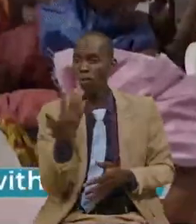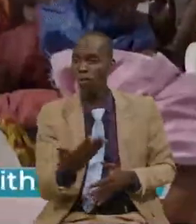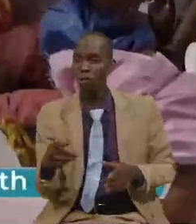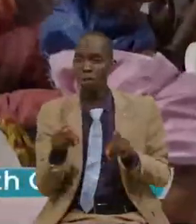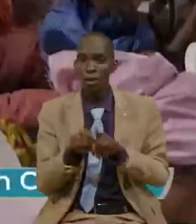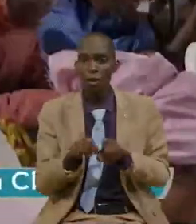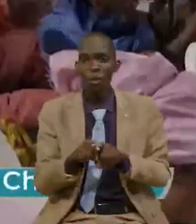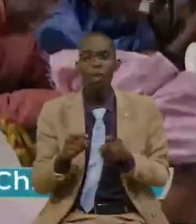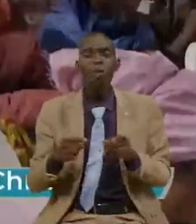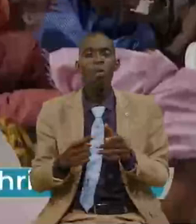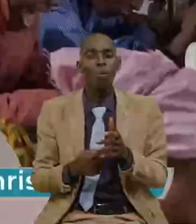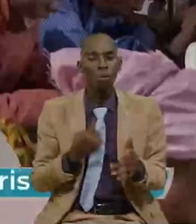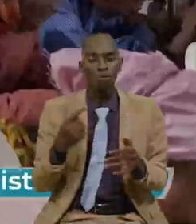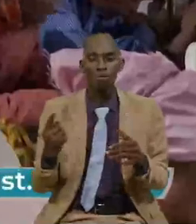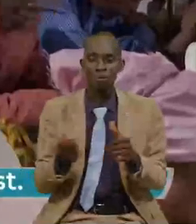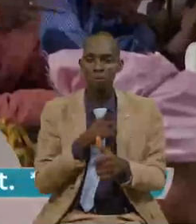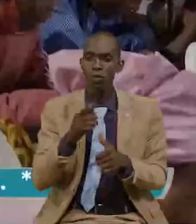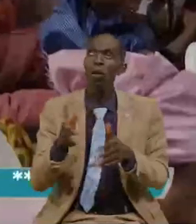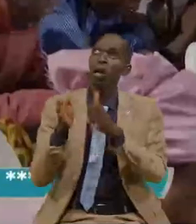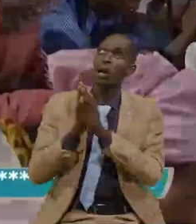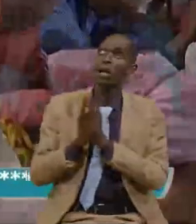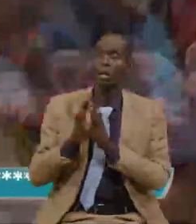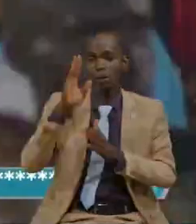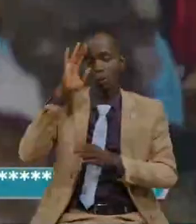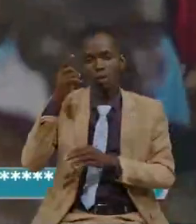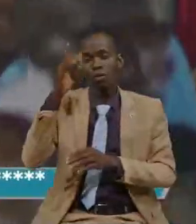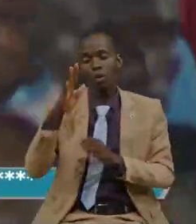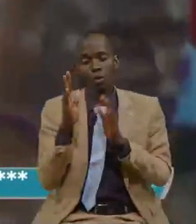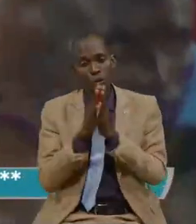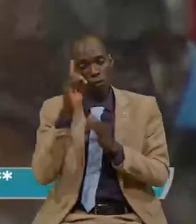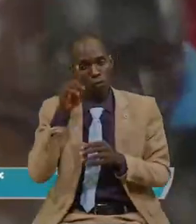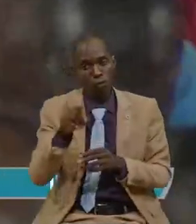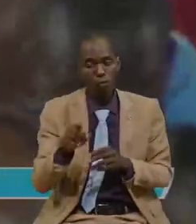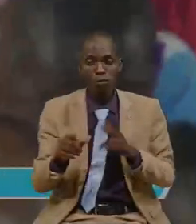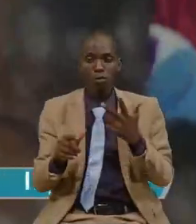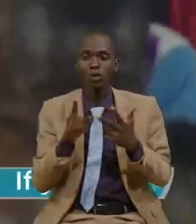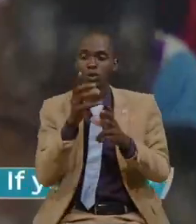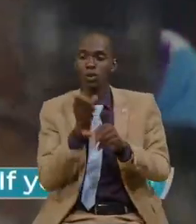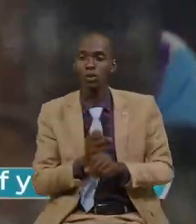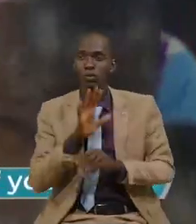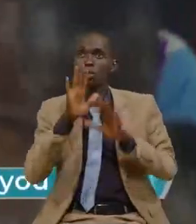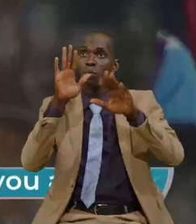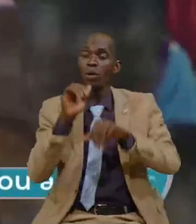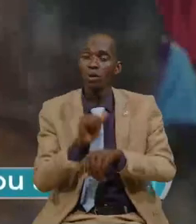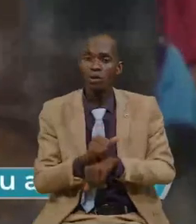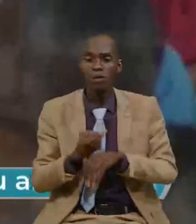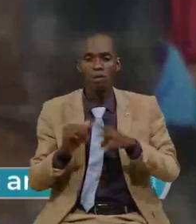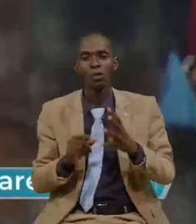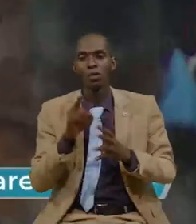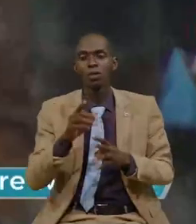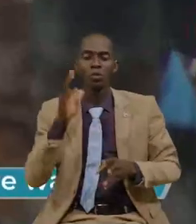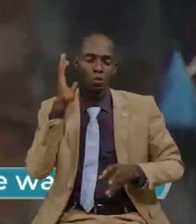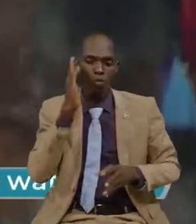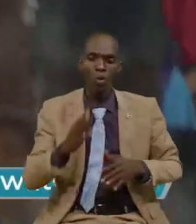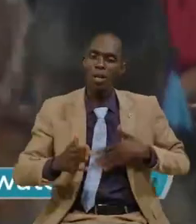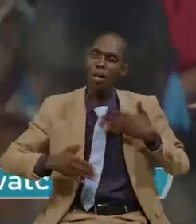le devoir, alors vous allez faire votre requête, l'homme de Dieu prie pour vous, vous recevez le miracle, vous ne fuyez pas,